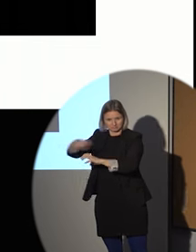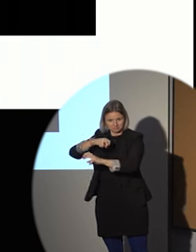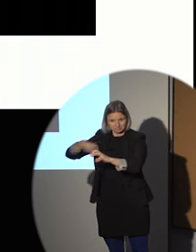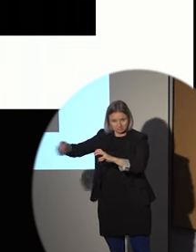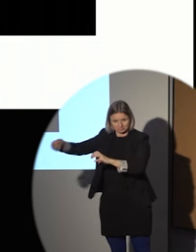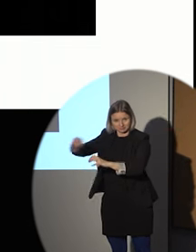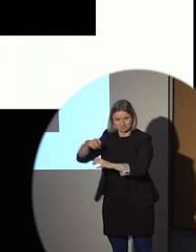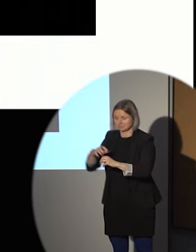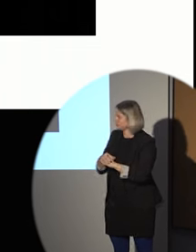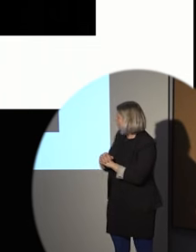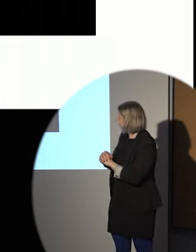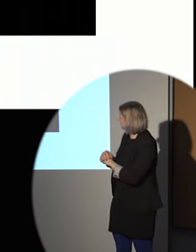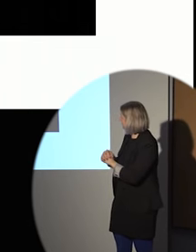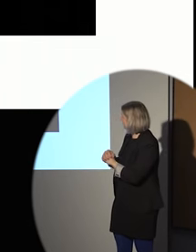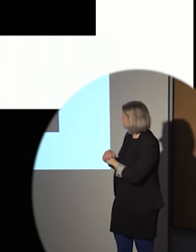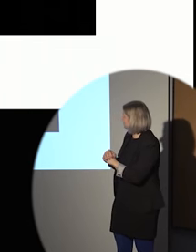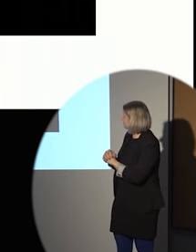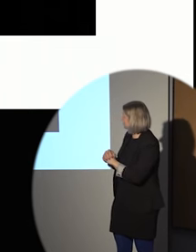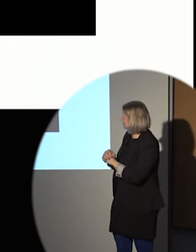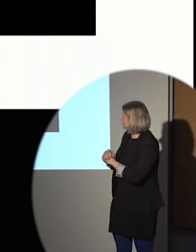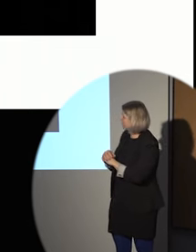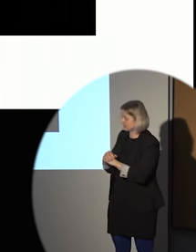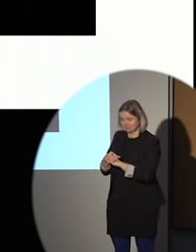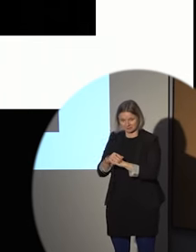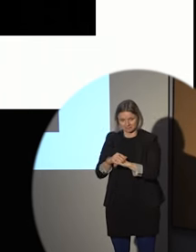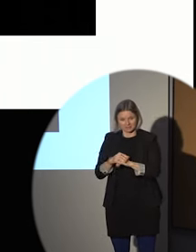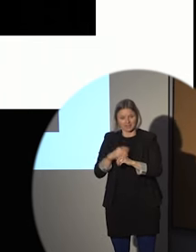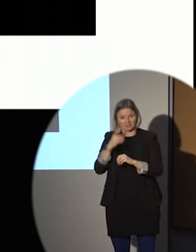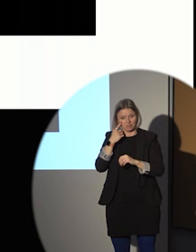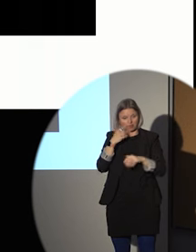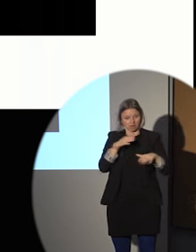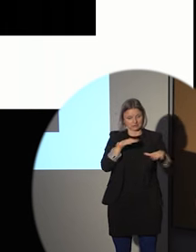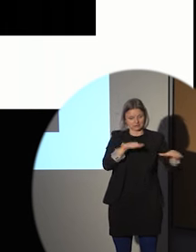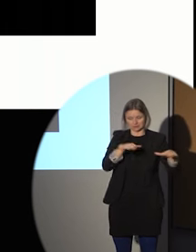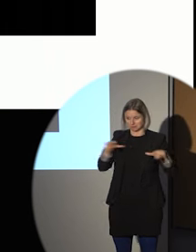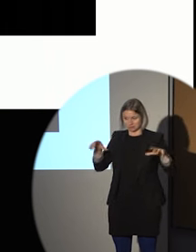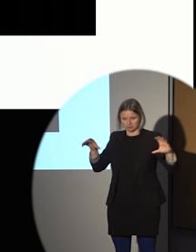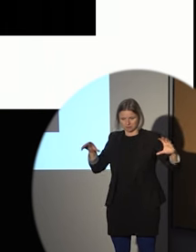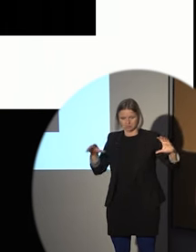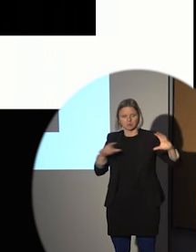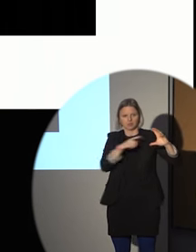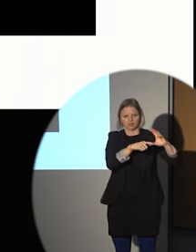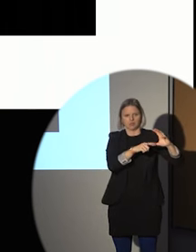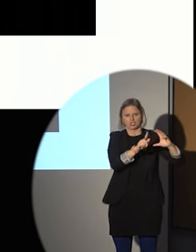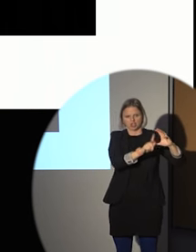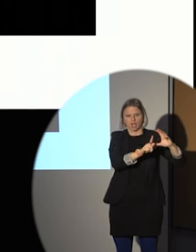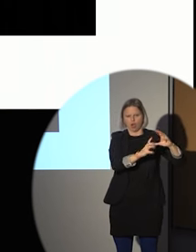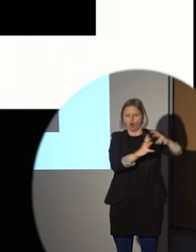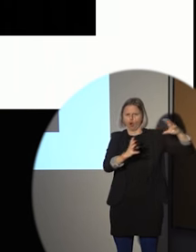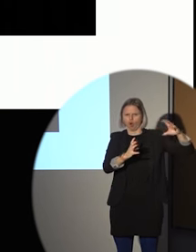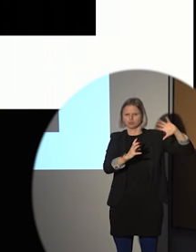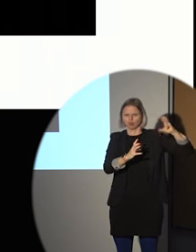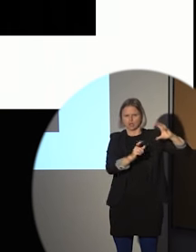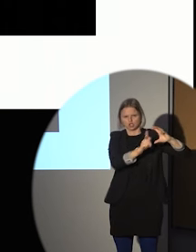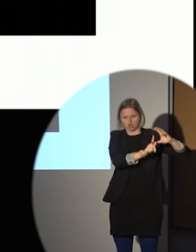Et voyez, la différence, par contre, entre les deux systèmes, c'est que notre Soleil est une étoile de type G, une grande étoile. Par